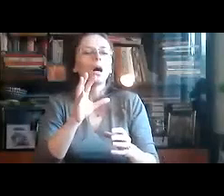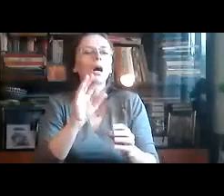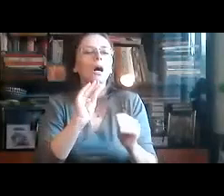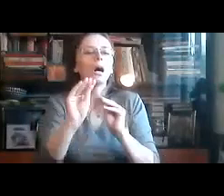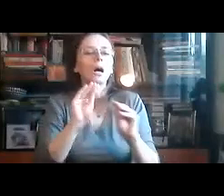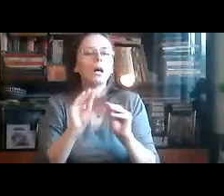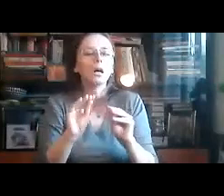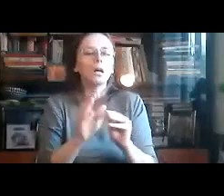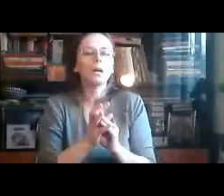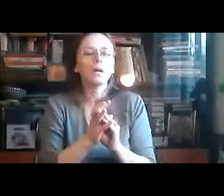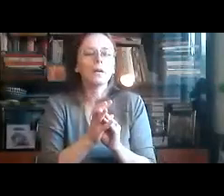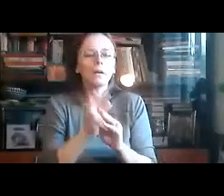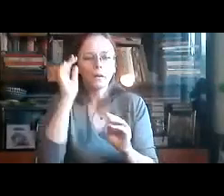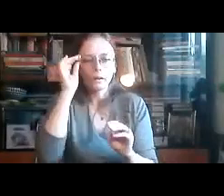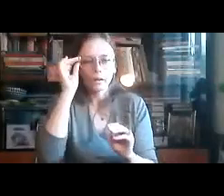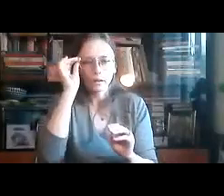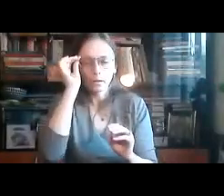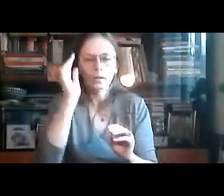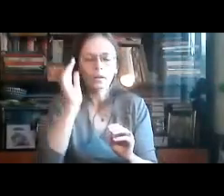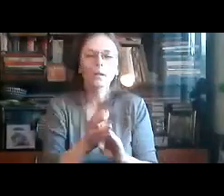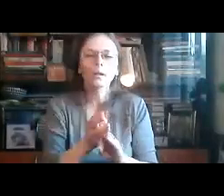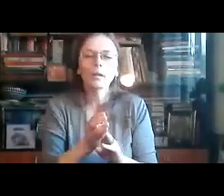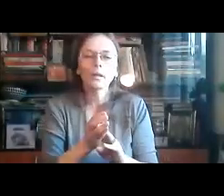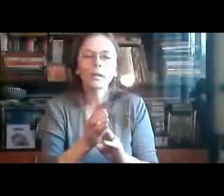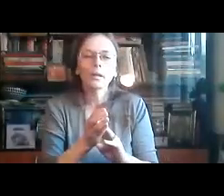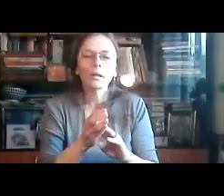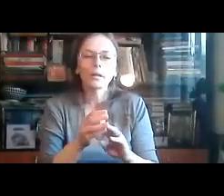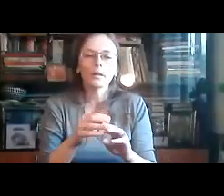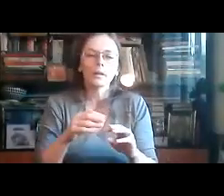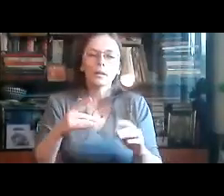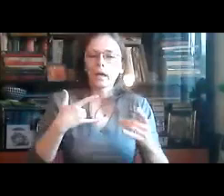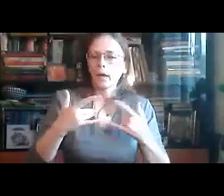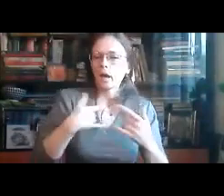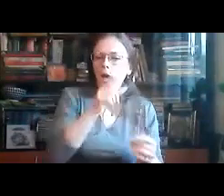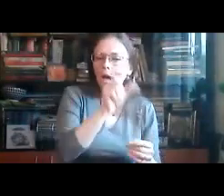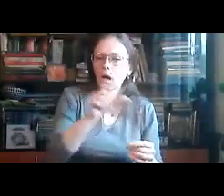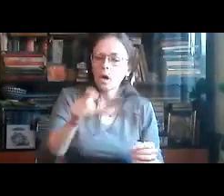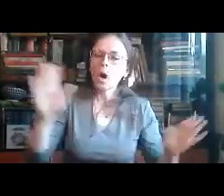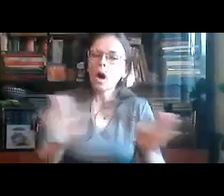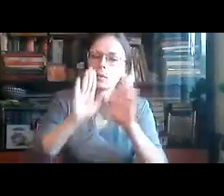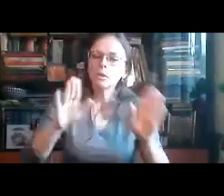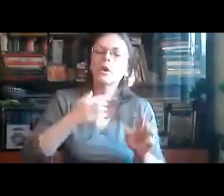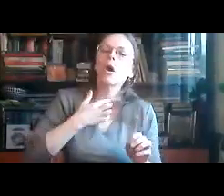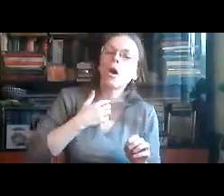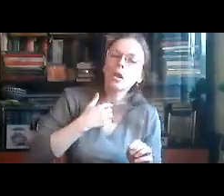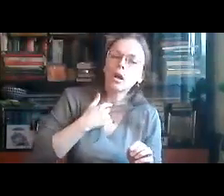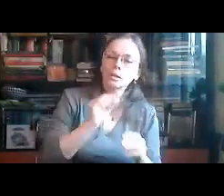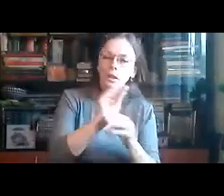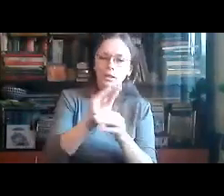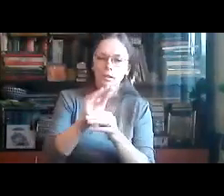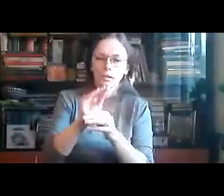Mm-hmm. Вот. То есть актеры, оперные голоса, как бы актеры присутствуют, но мы видим только части их тела, потому что